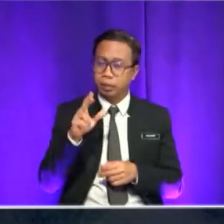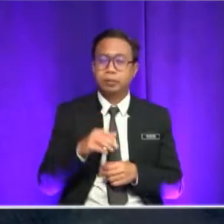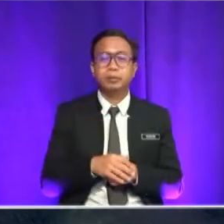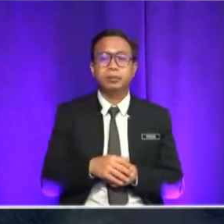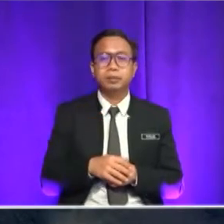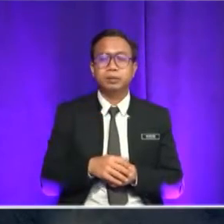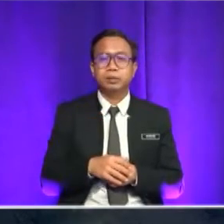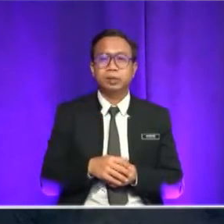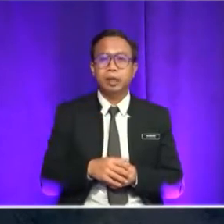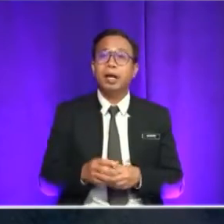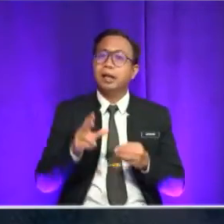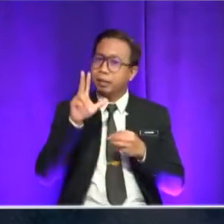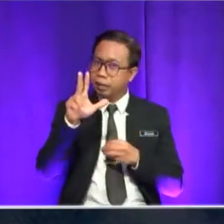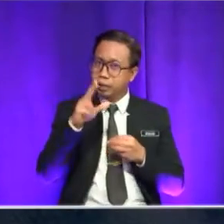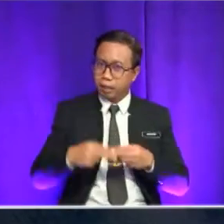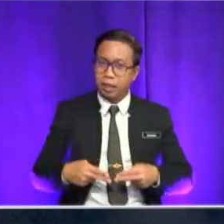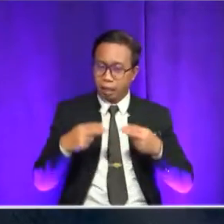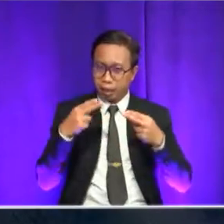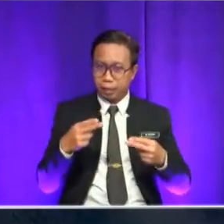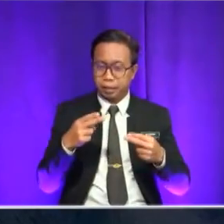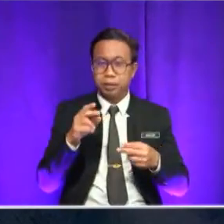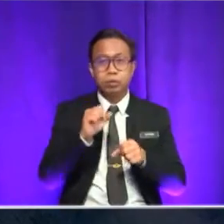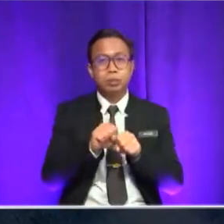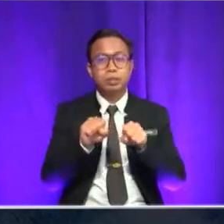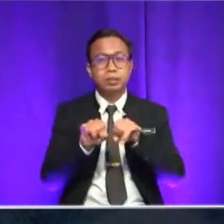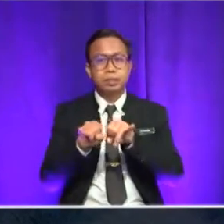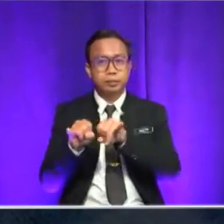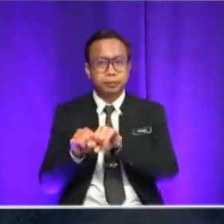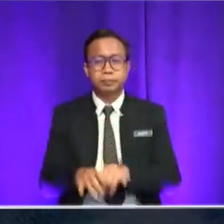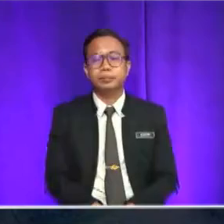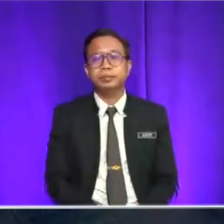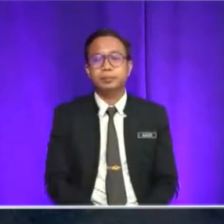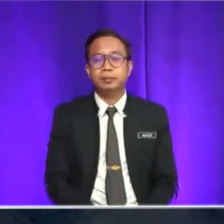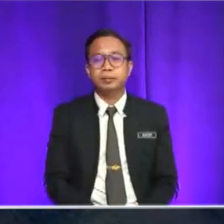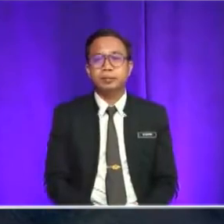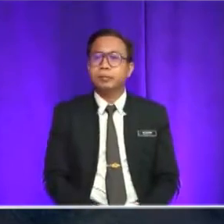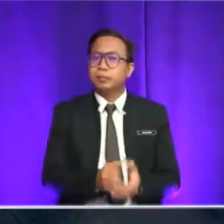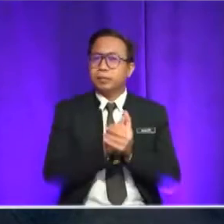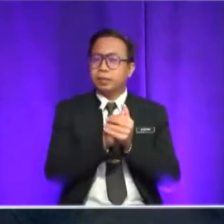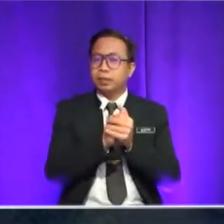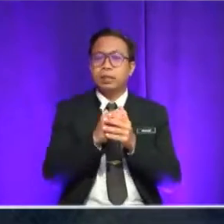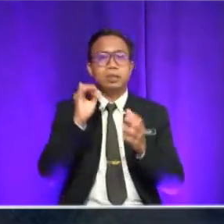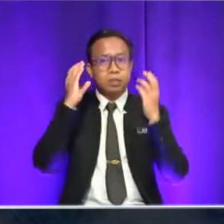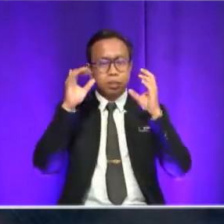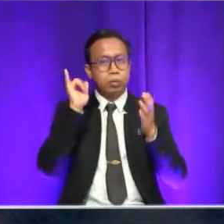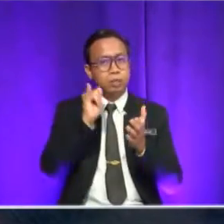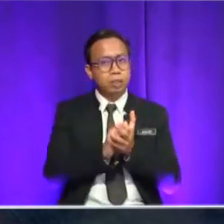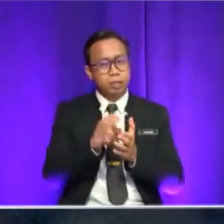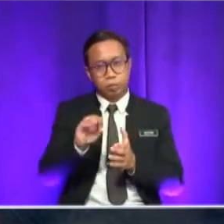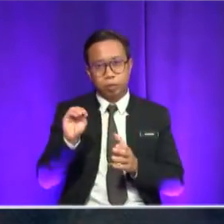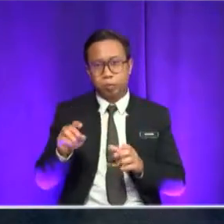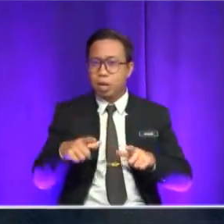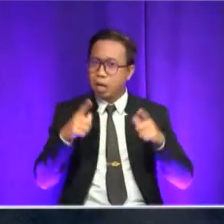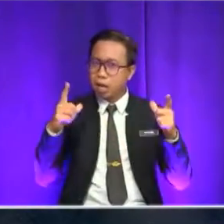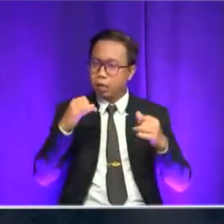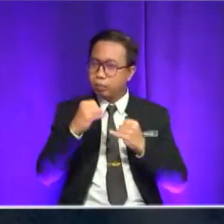Okey. Jadi, cikgu kenalah bagi Amir 3 mata ganjaran juga. Okey, baik, cikgu. Baiklah, tanya Amir. Cikgu yakin ini murid-murid yang lain juga berjaya